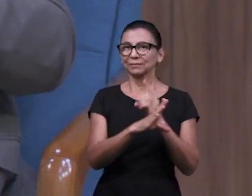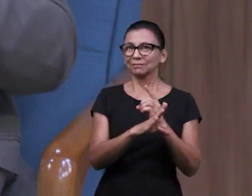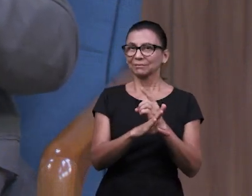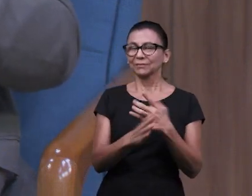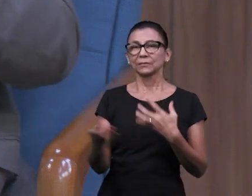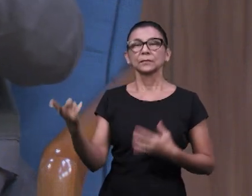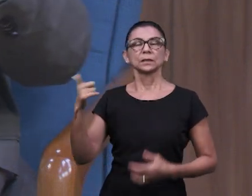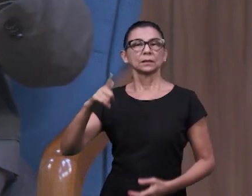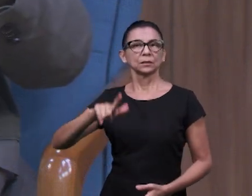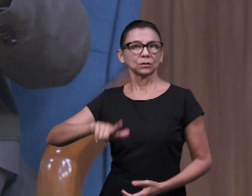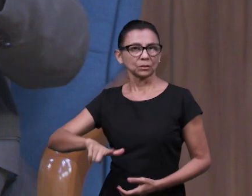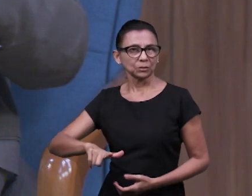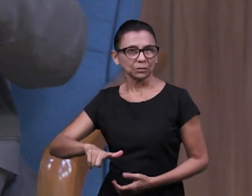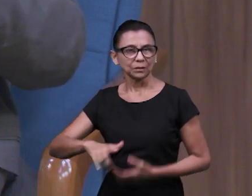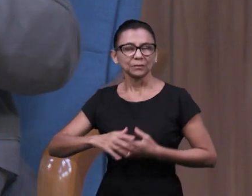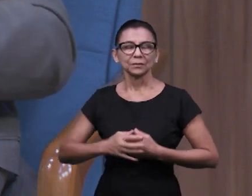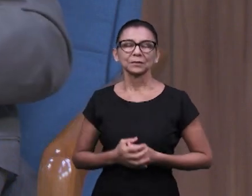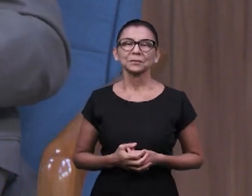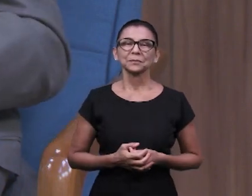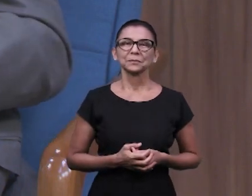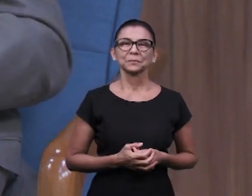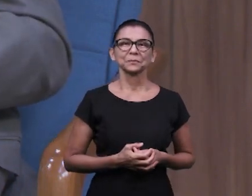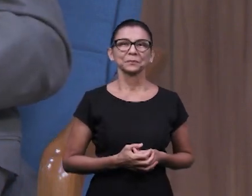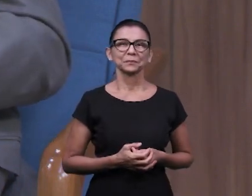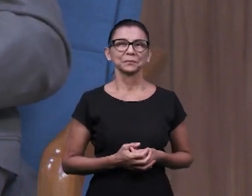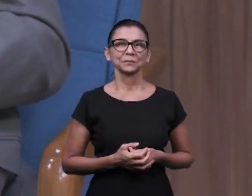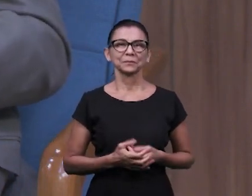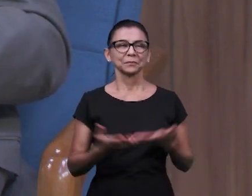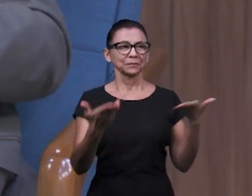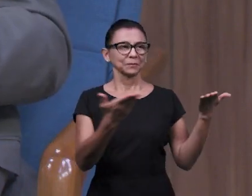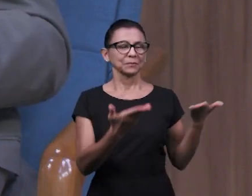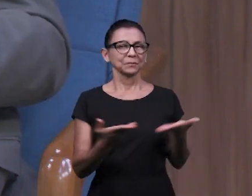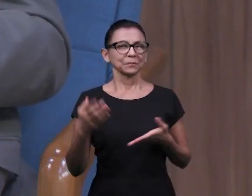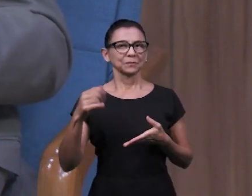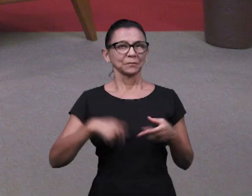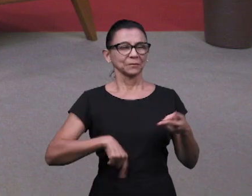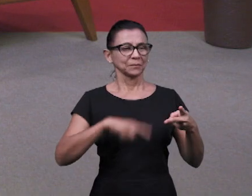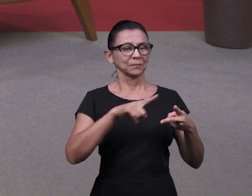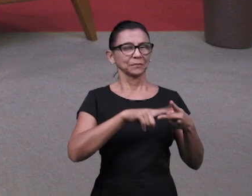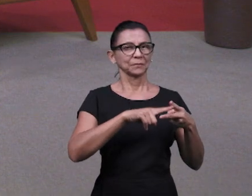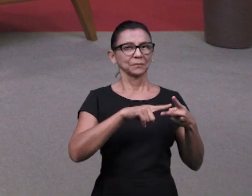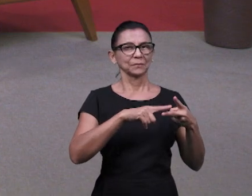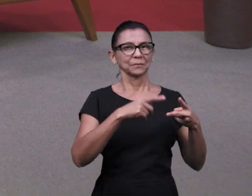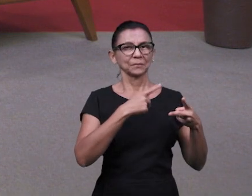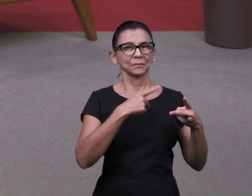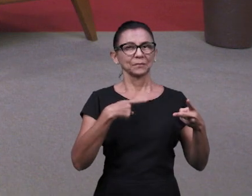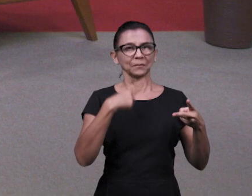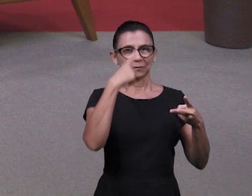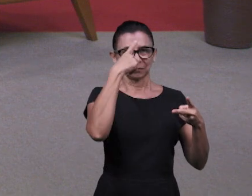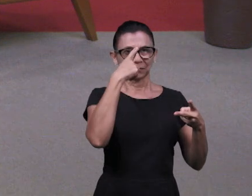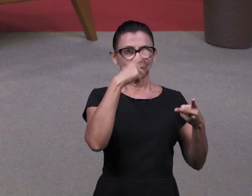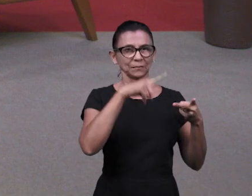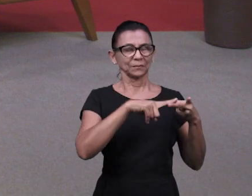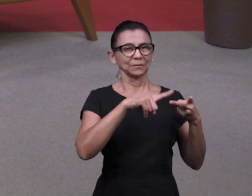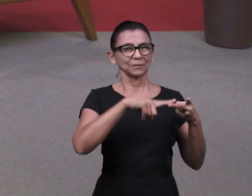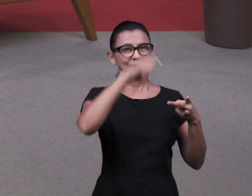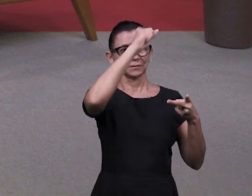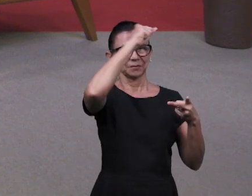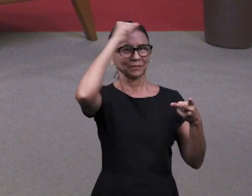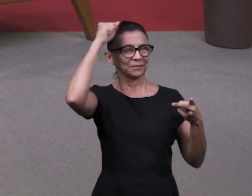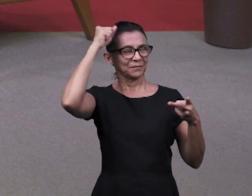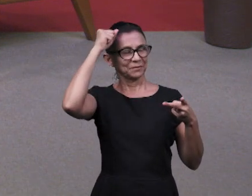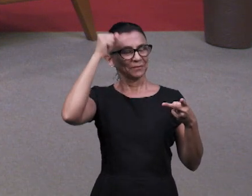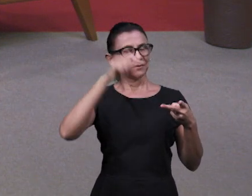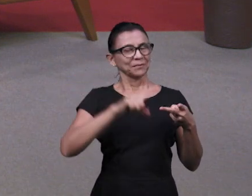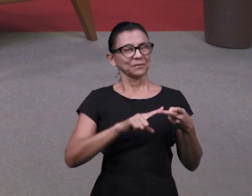de plus, pour traiter ici sur ce sujet, je reçois avec joie le pasteur Daniel Moreira de Sérgio Souza. La